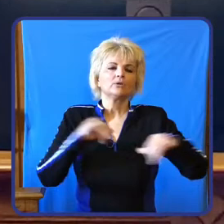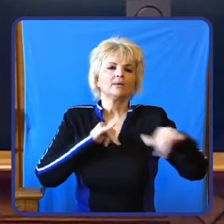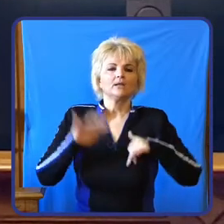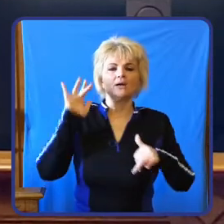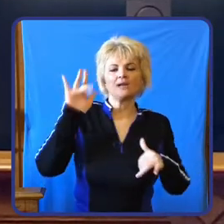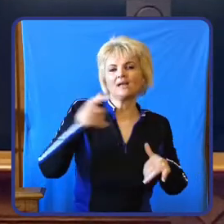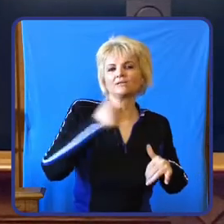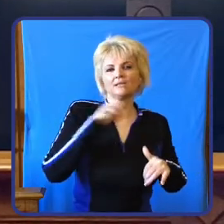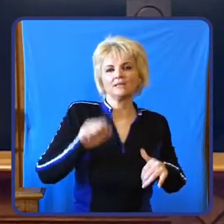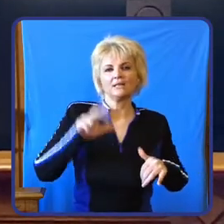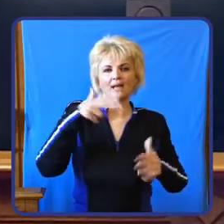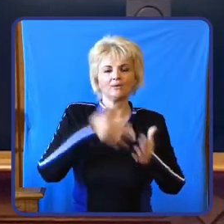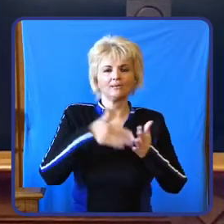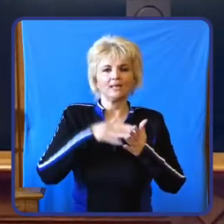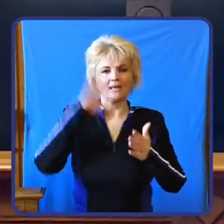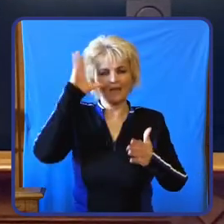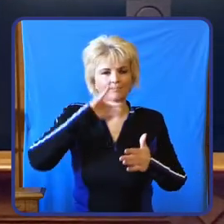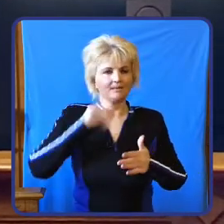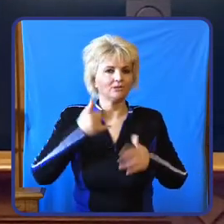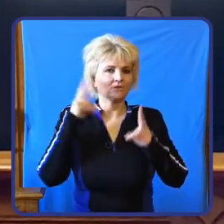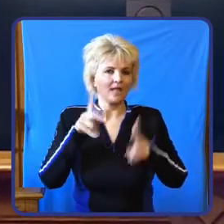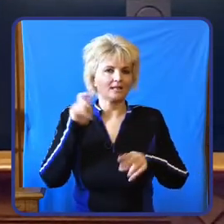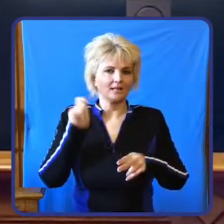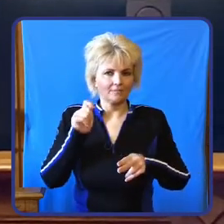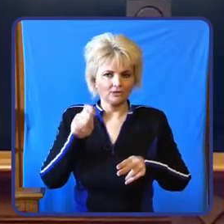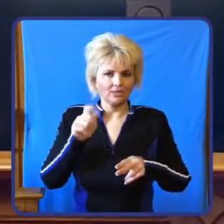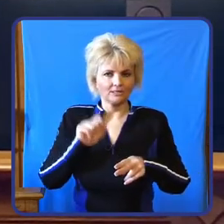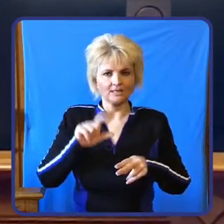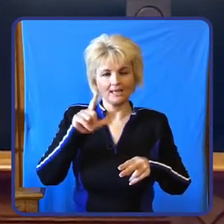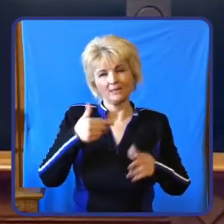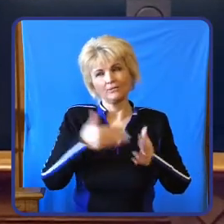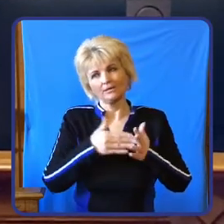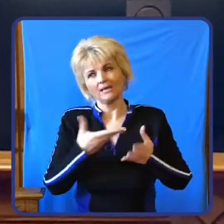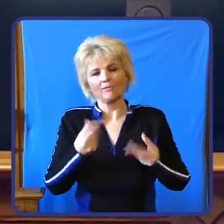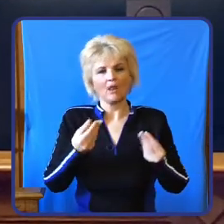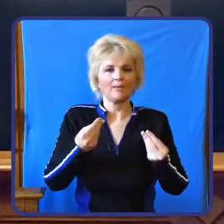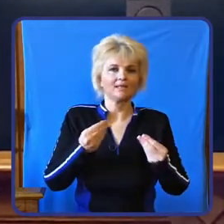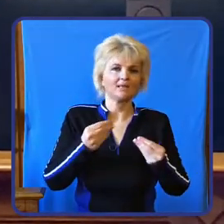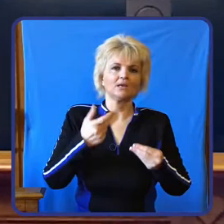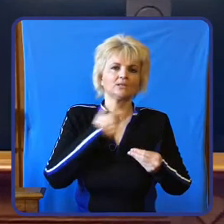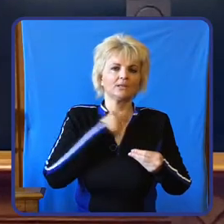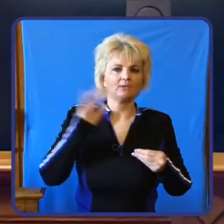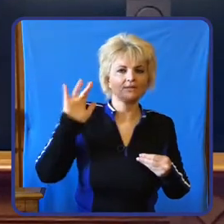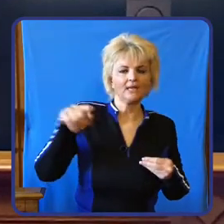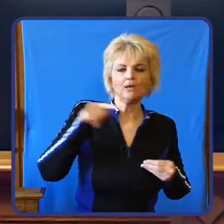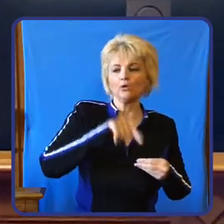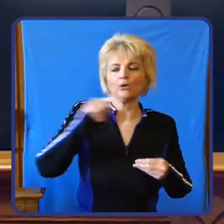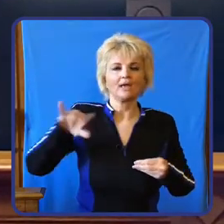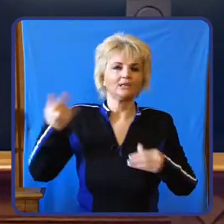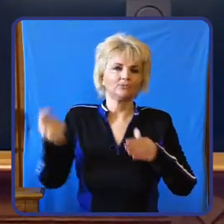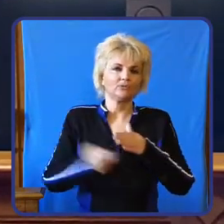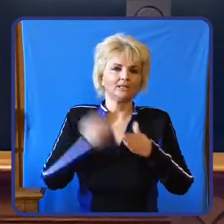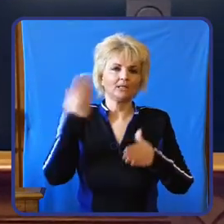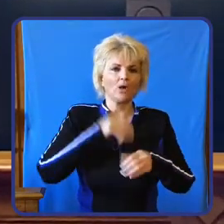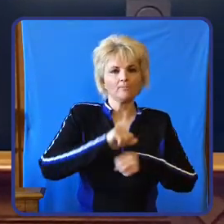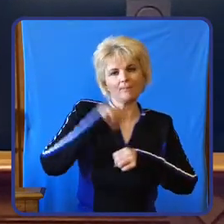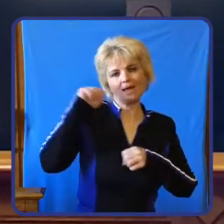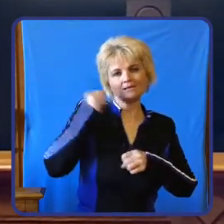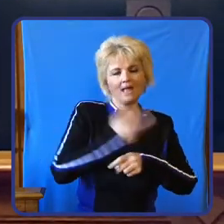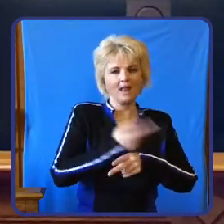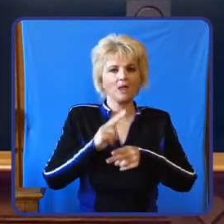rászavazó 13 ezer embert is tessék képviselni, vagy 12 ezer valamennyit, hiszen őket is bünteti az, hogyha